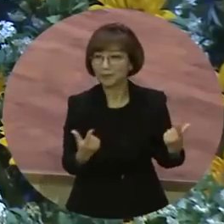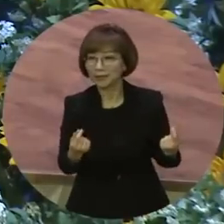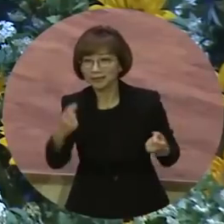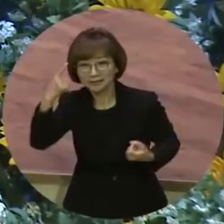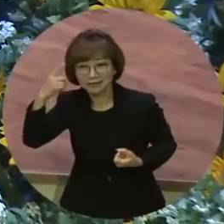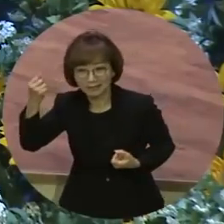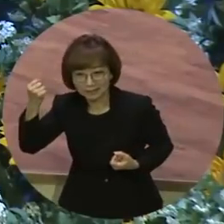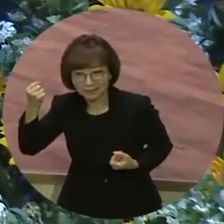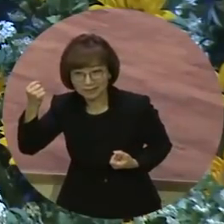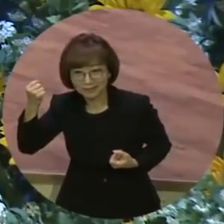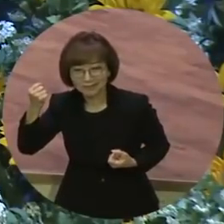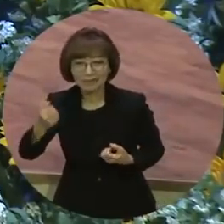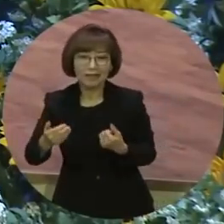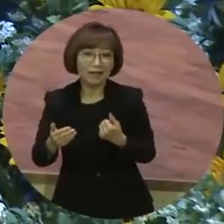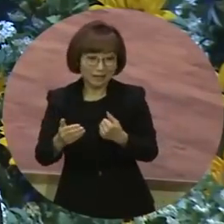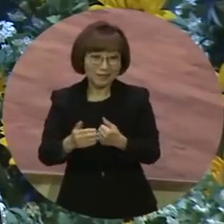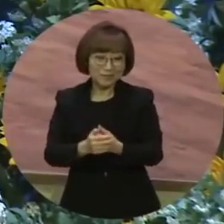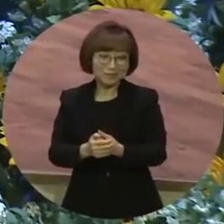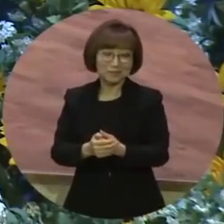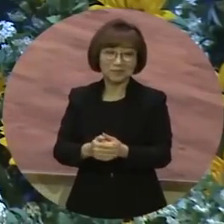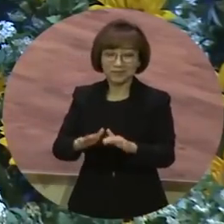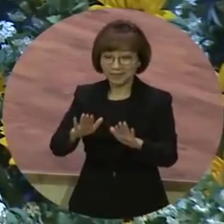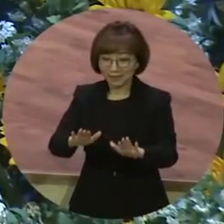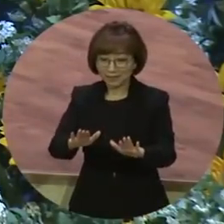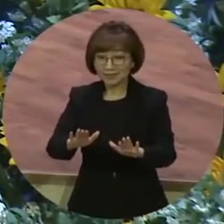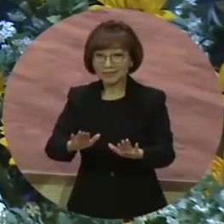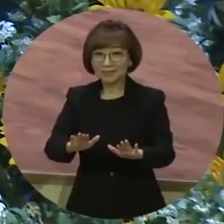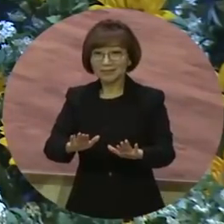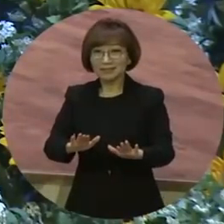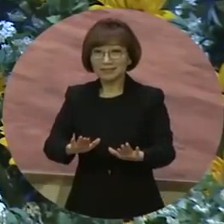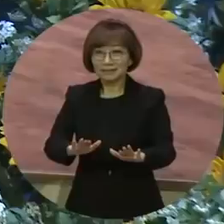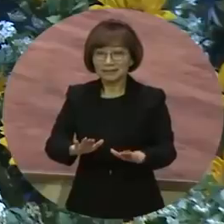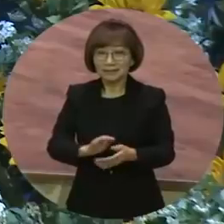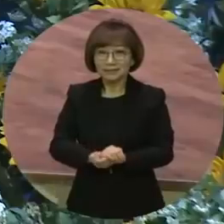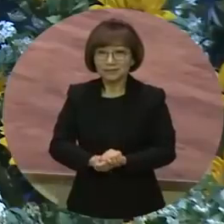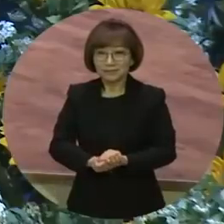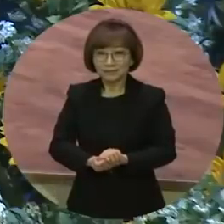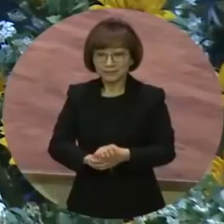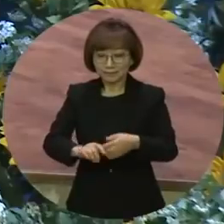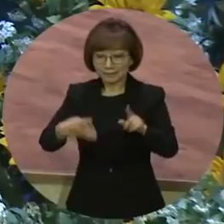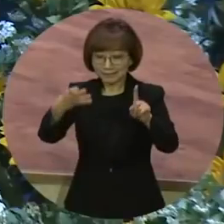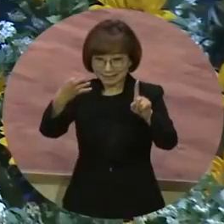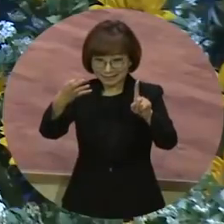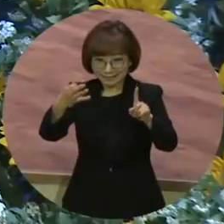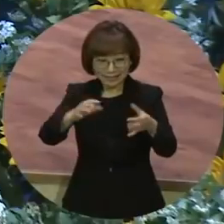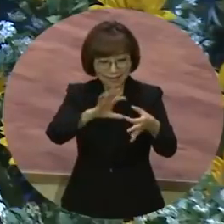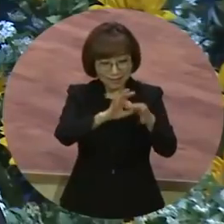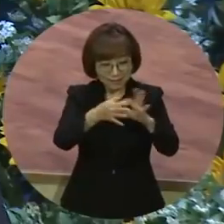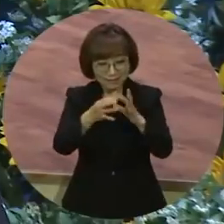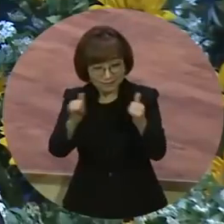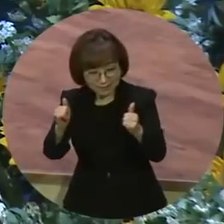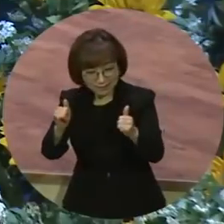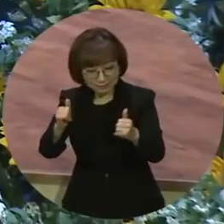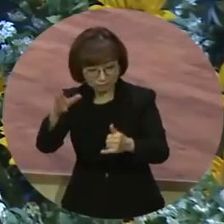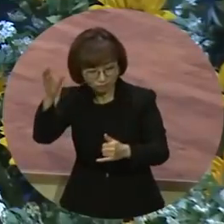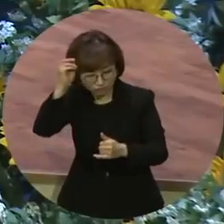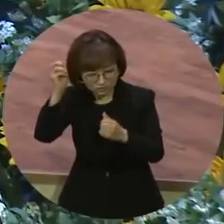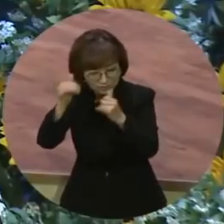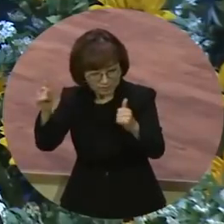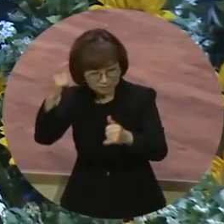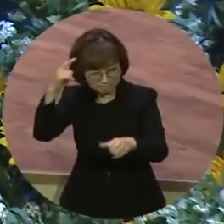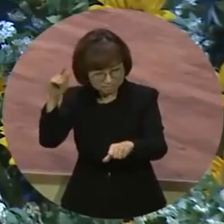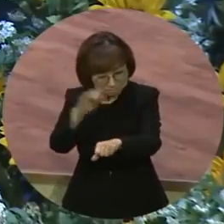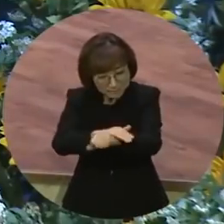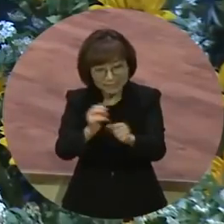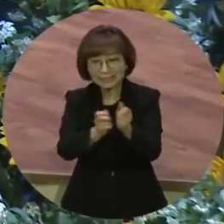겁니다. 사도 바울은 본문 이 14절에 헬라인이나 야만인이나 지혜 있는 자나 어리석은 자에게